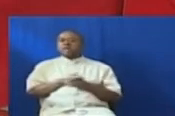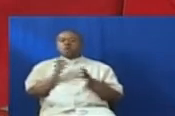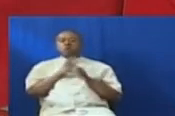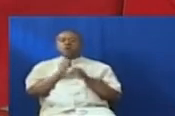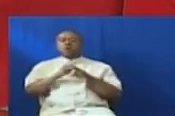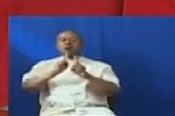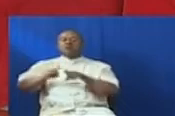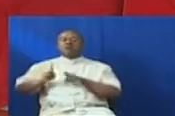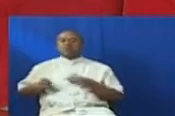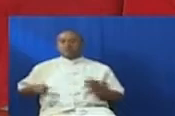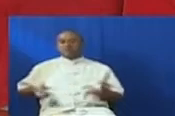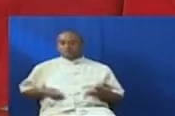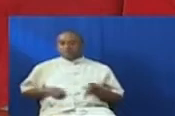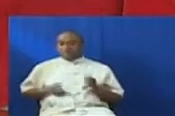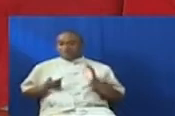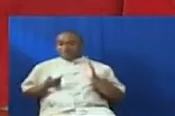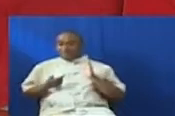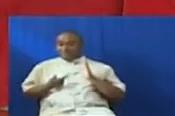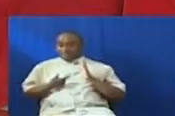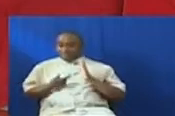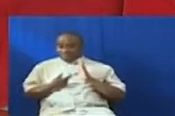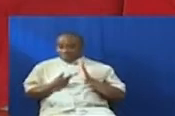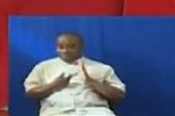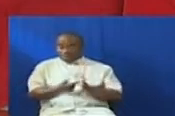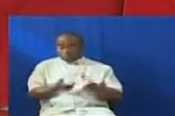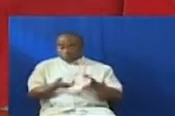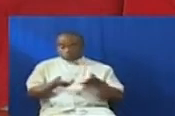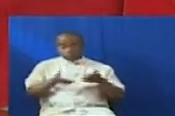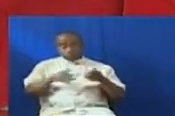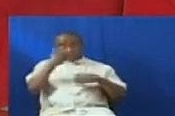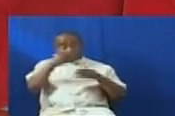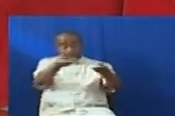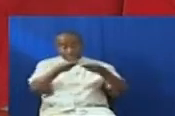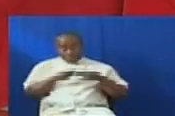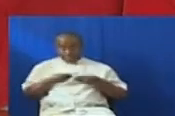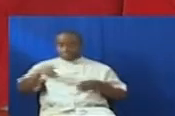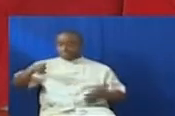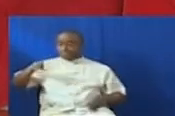Tumeletewa hizi POS za mpya ambazo